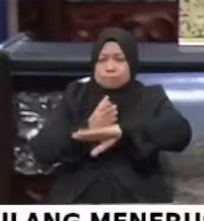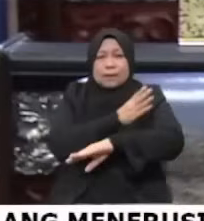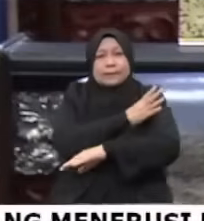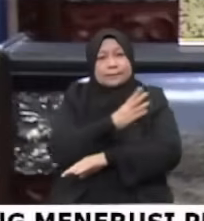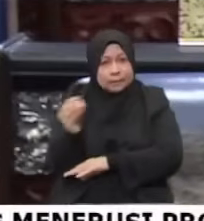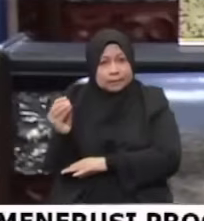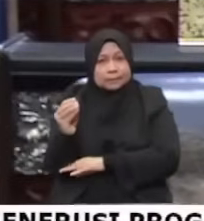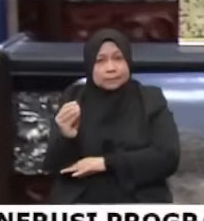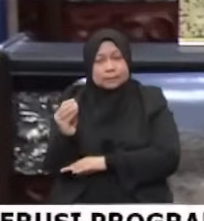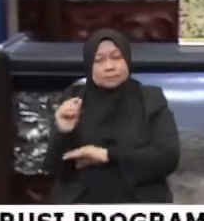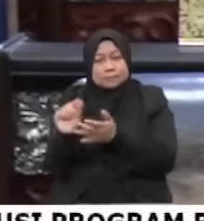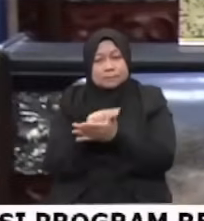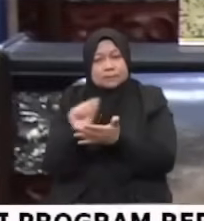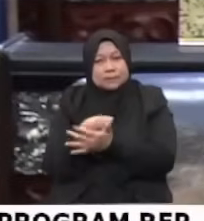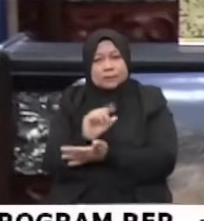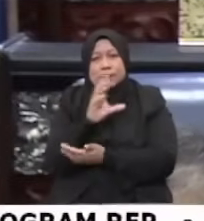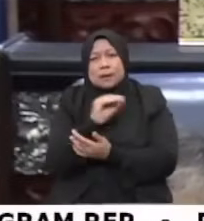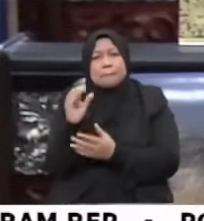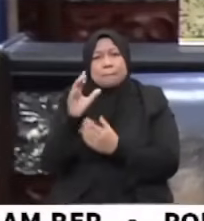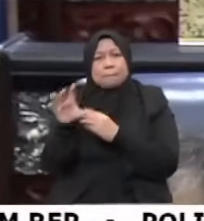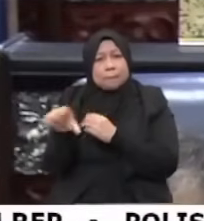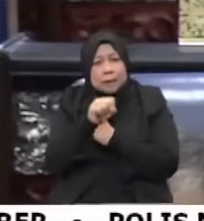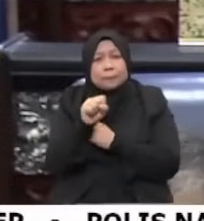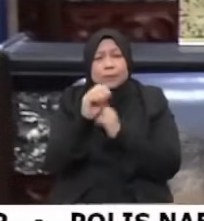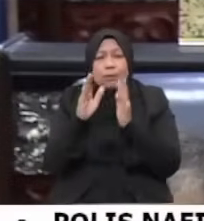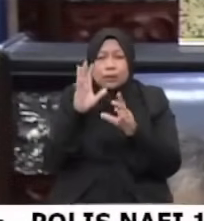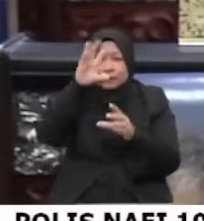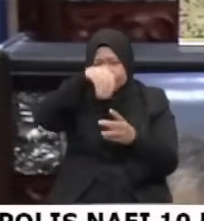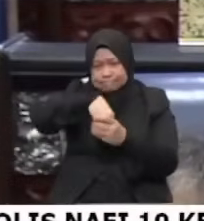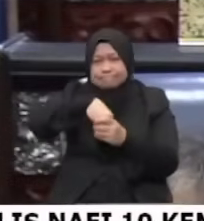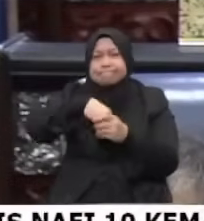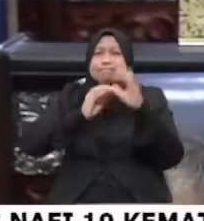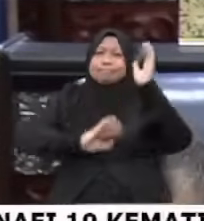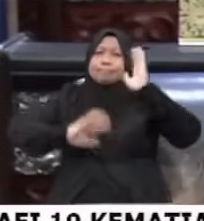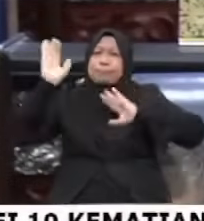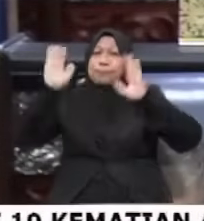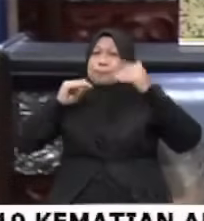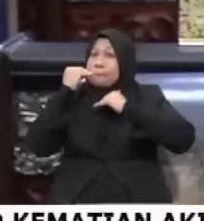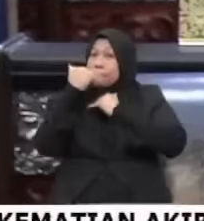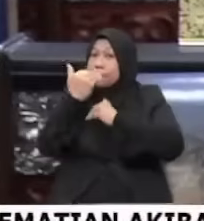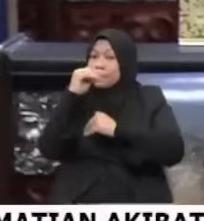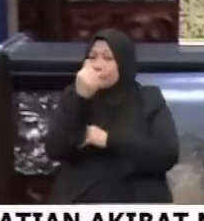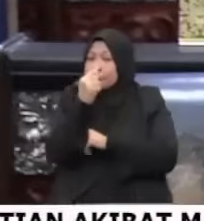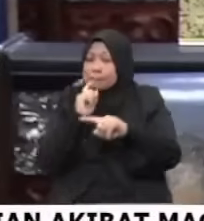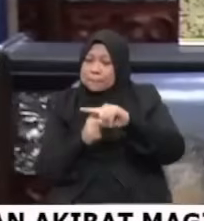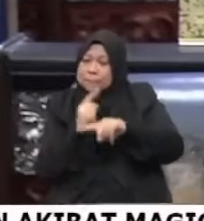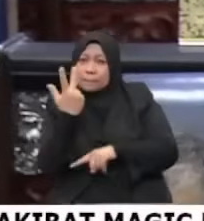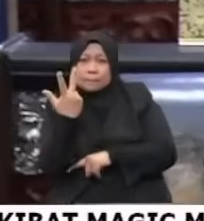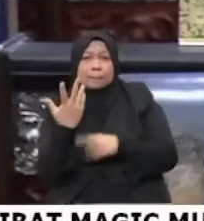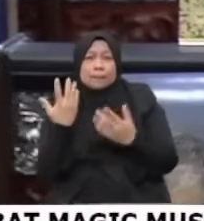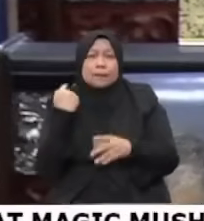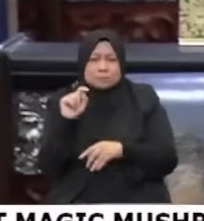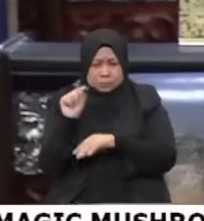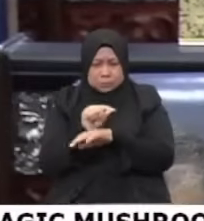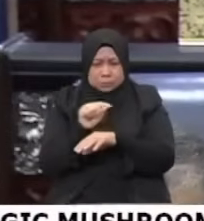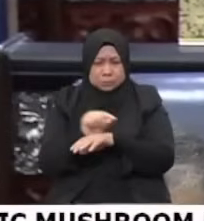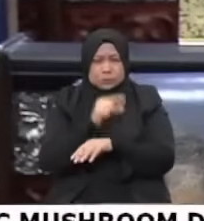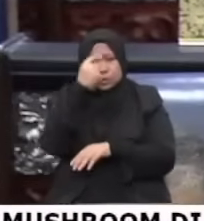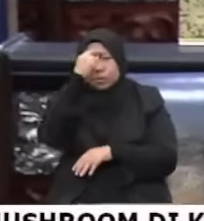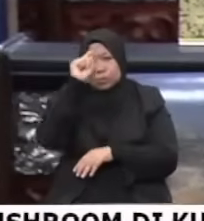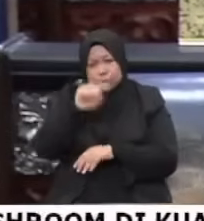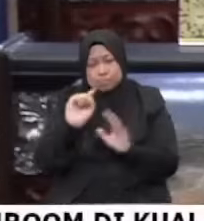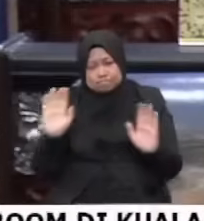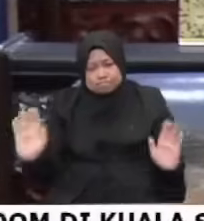kemudiannya menggaji ataupun mengambil pekerja tempatan jadi seharusnya tempoh 10 campur tiga ini harus digunakan untuk